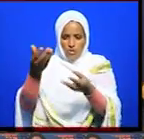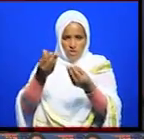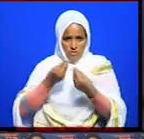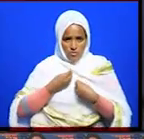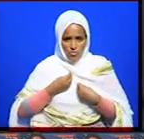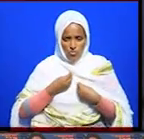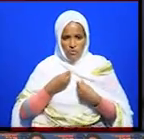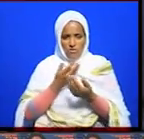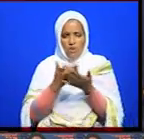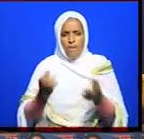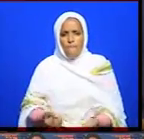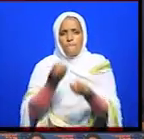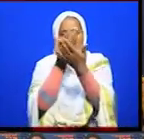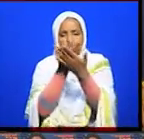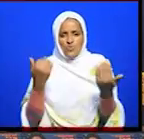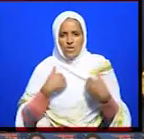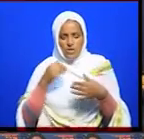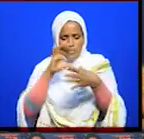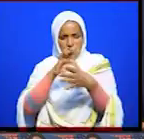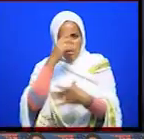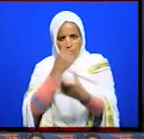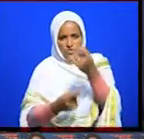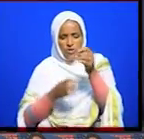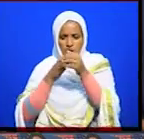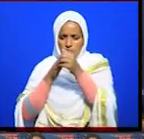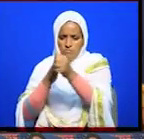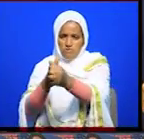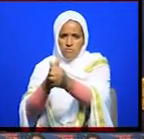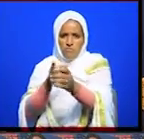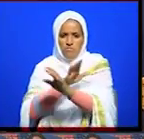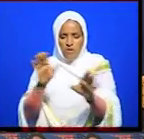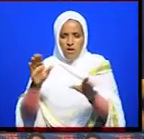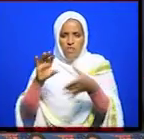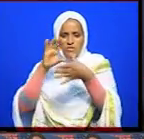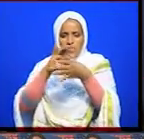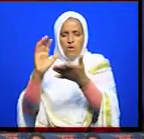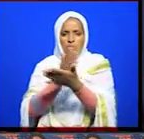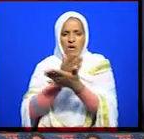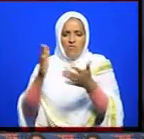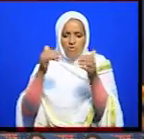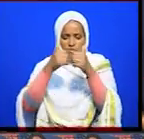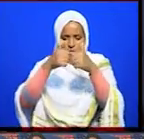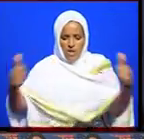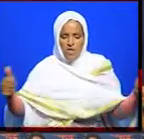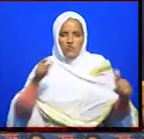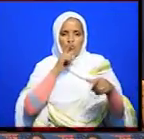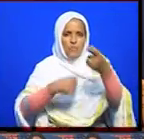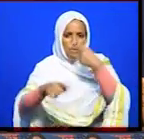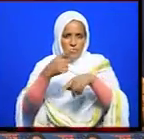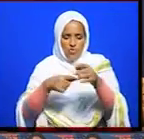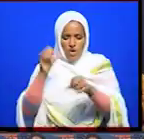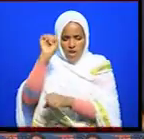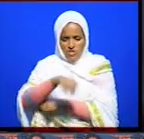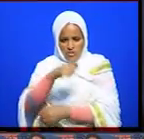ስሜቱ ያቀበለውን ብዙ ነገሮችን በስጋ ብቻ ሲመራም ስጋ መከፋፈልን ነው መለያየትን ነው